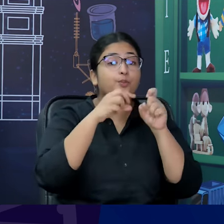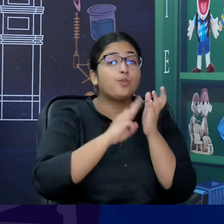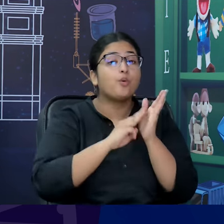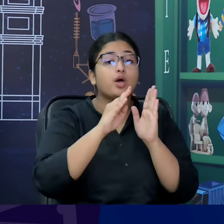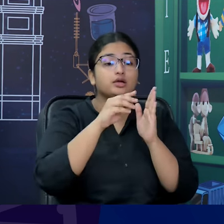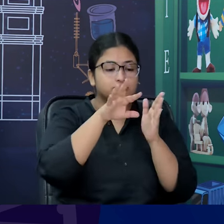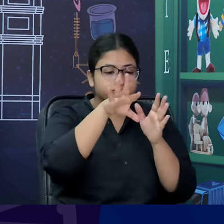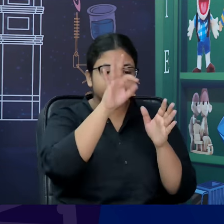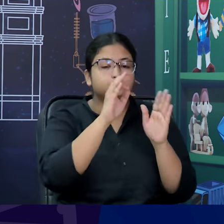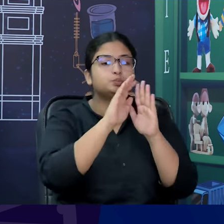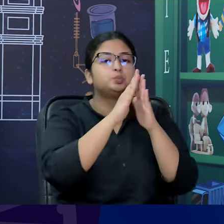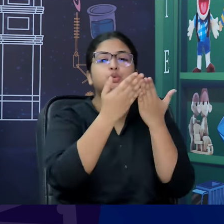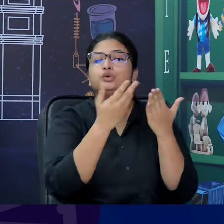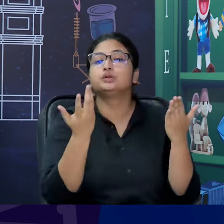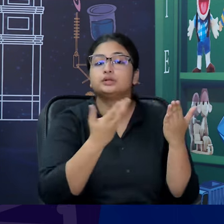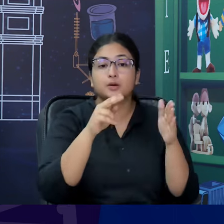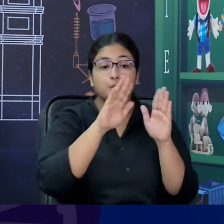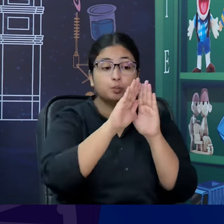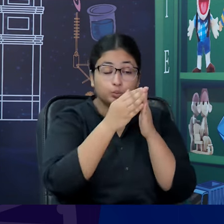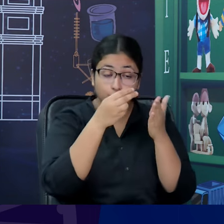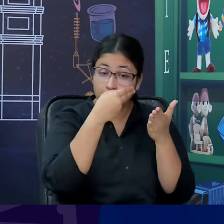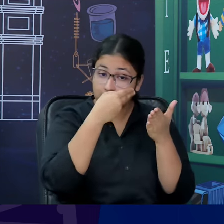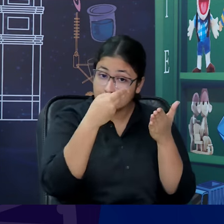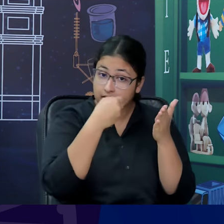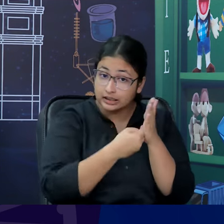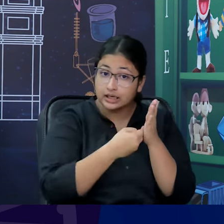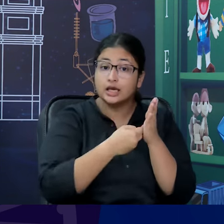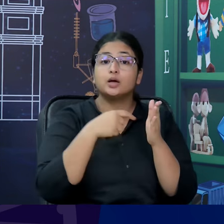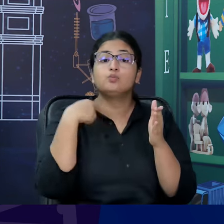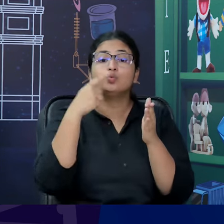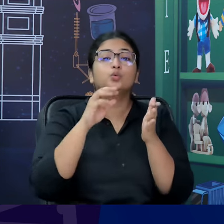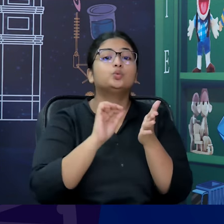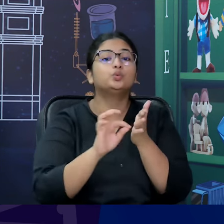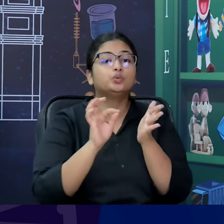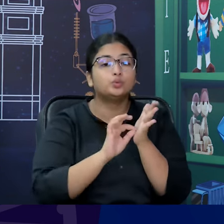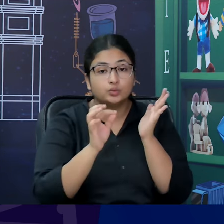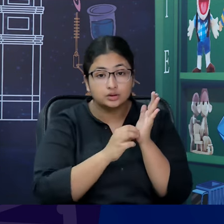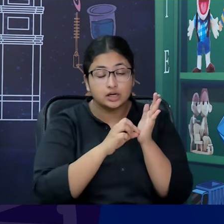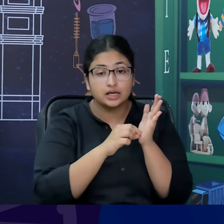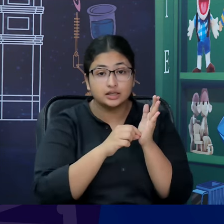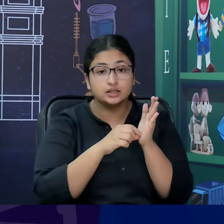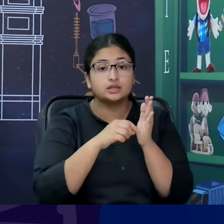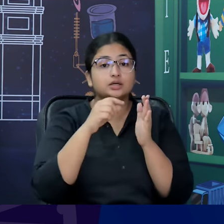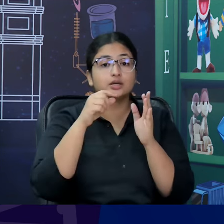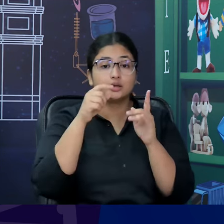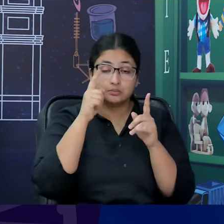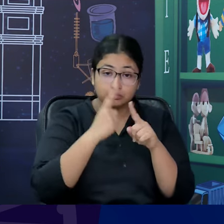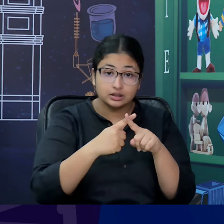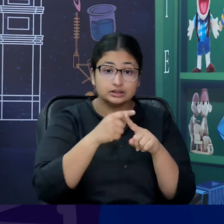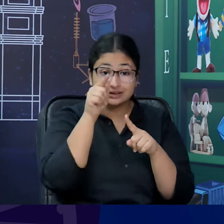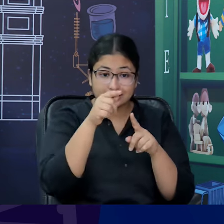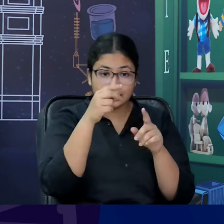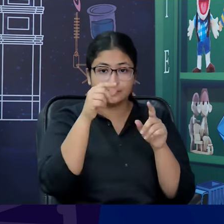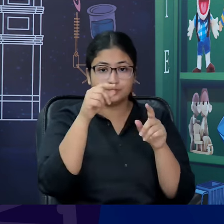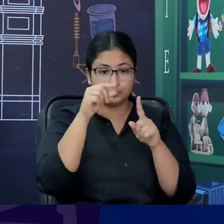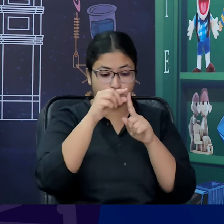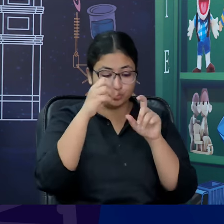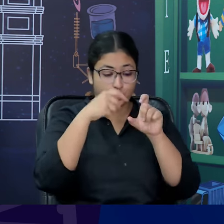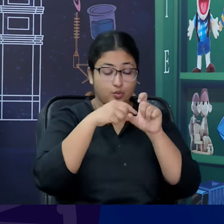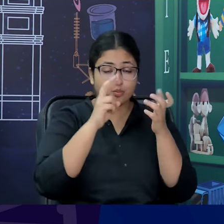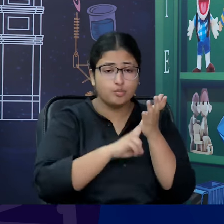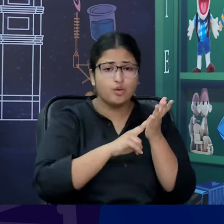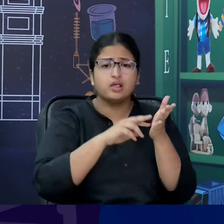ली गई है इसका नाम क्या है इसके कवि क्या हैं और मुख्य रूप से कविता की इन पंक्तियों के माध्यम से कवि कहना क्या